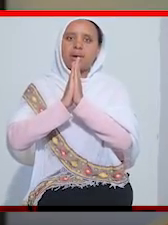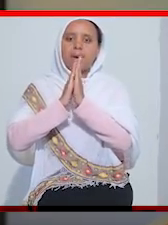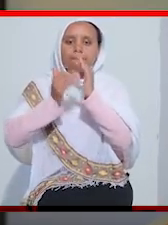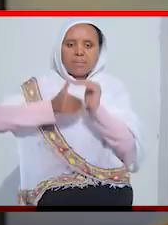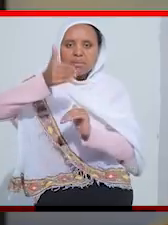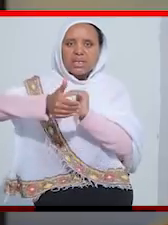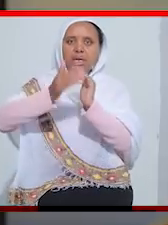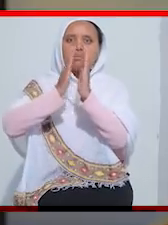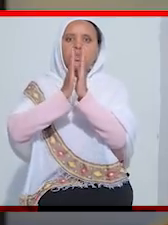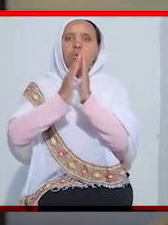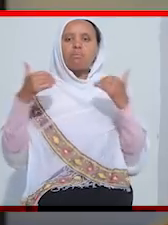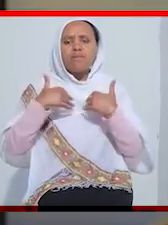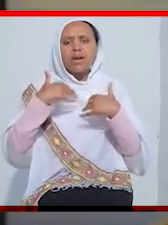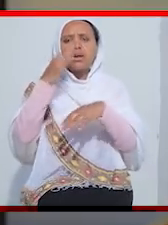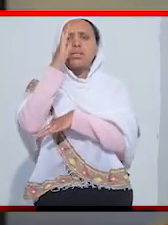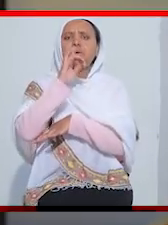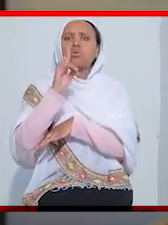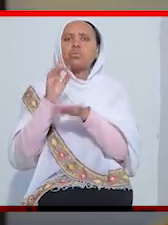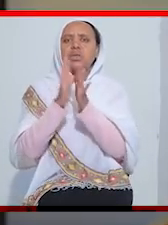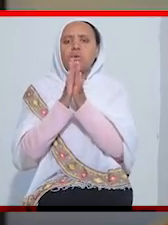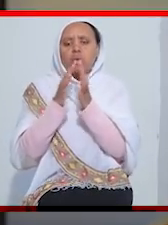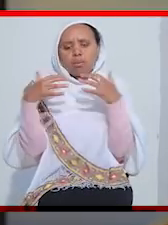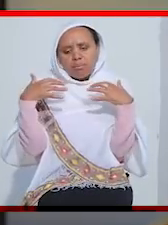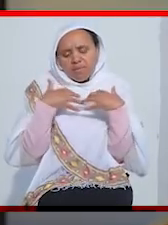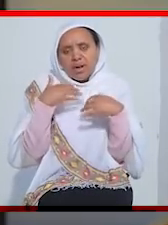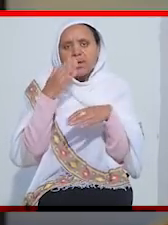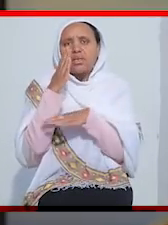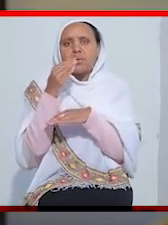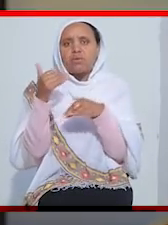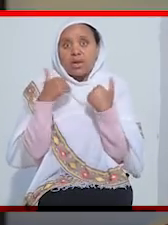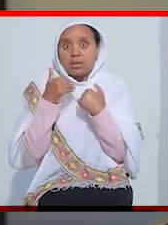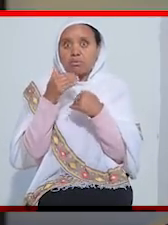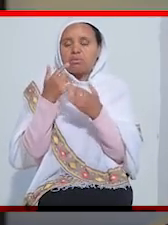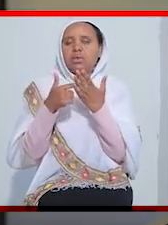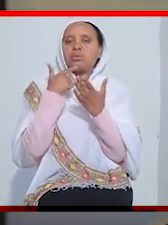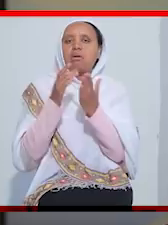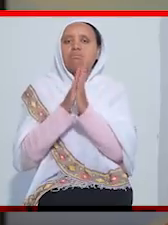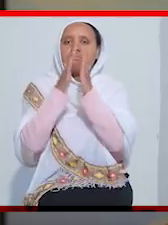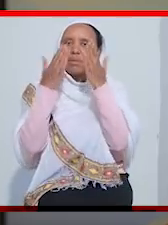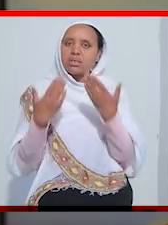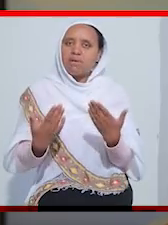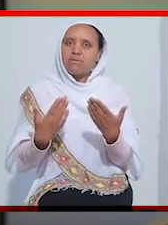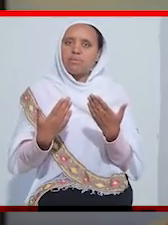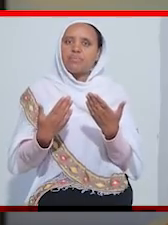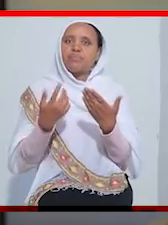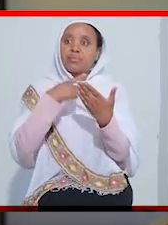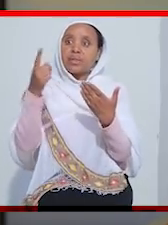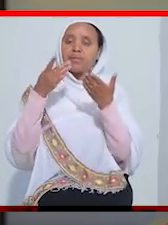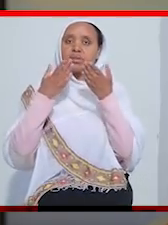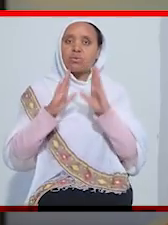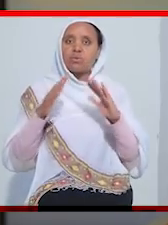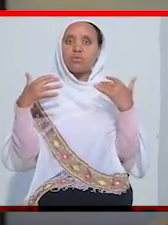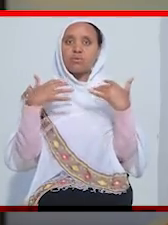እንጸልያለን። በመቀጠል የምንጸልየው ጸሎት በፈሪሃ እግዚአብሔር ነው የምንጸልየው። በፈሪሃ እግዚአብሔር እንጸልይ። እንዲህ ይላል መጽሐፍ፣